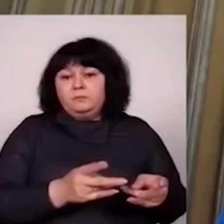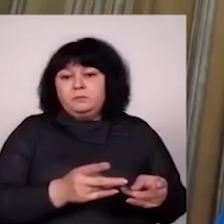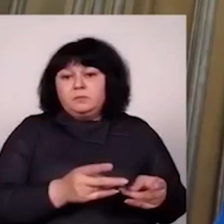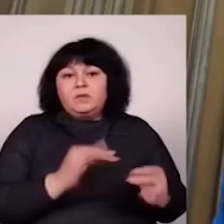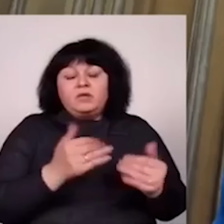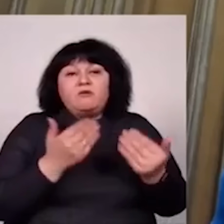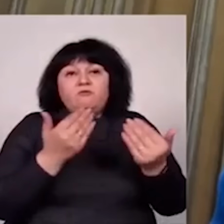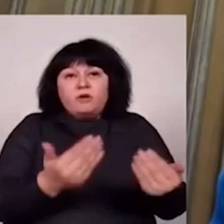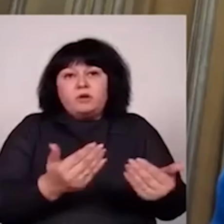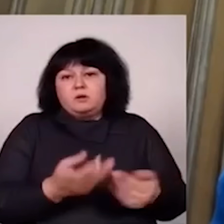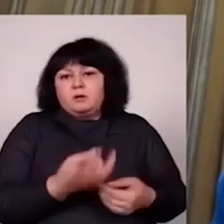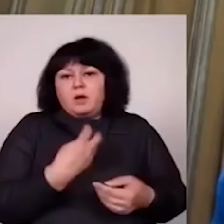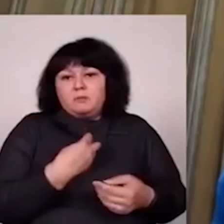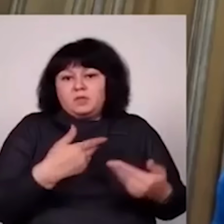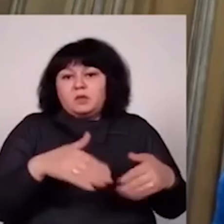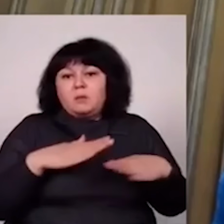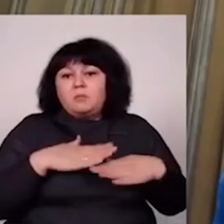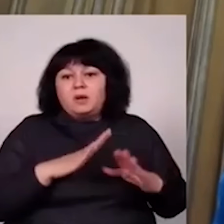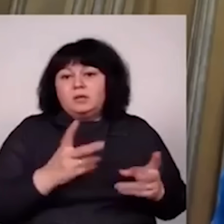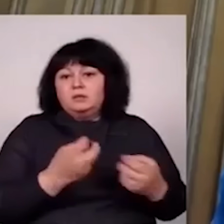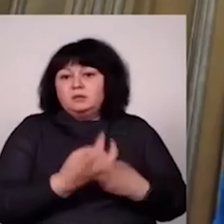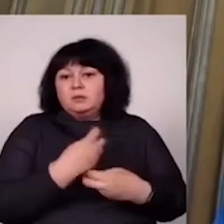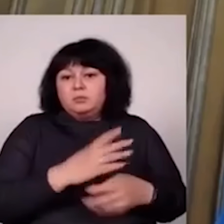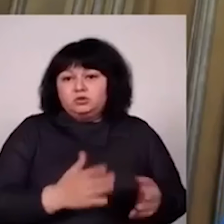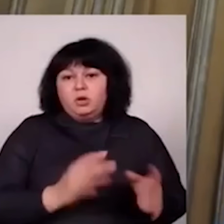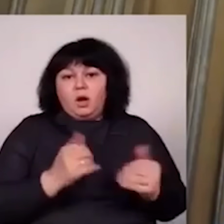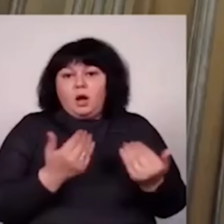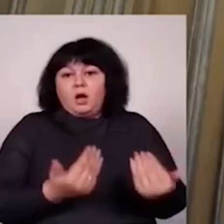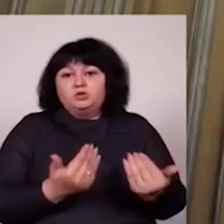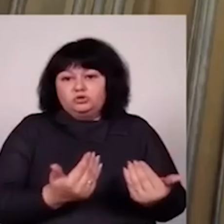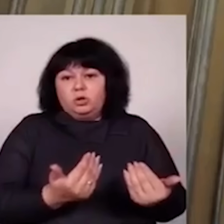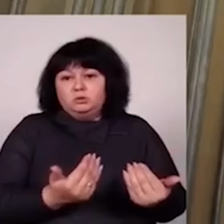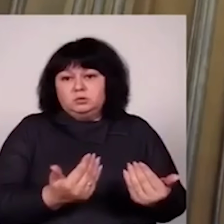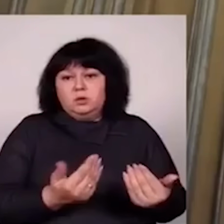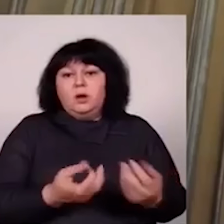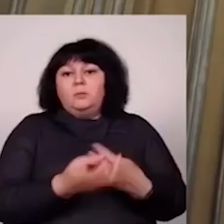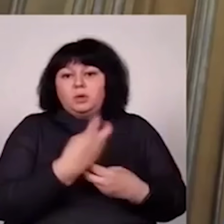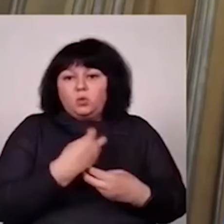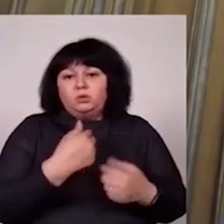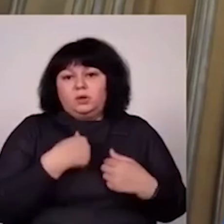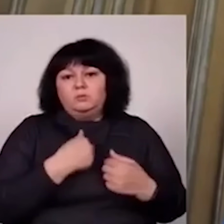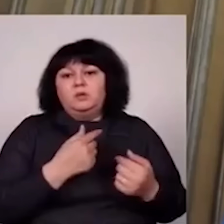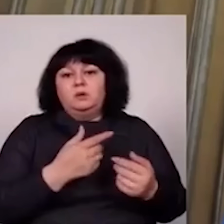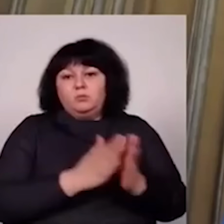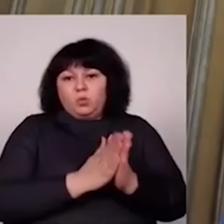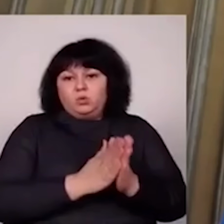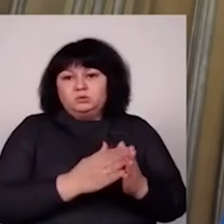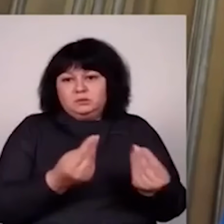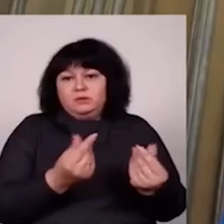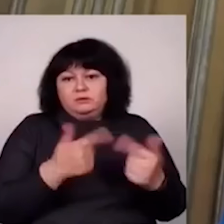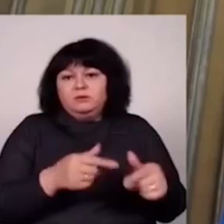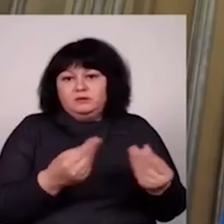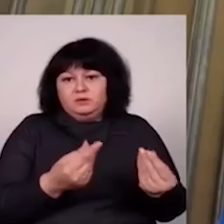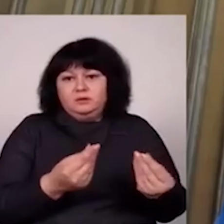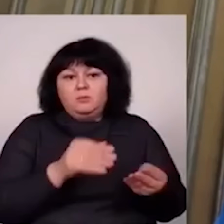И вы ко мне не обратились, не пришли. А сейчас приходите, говорите, где деньги,